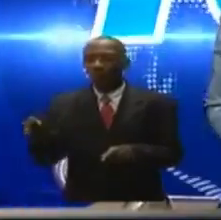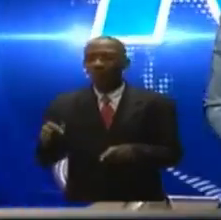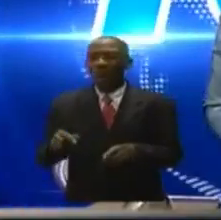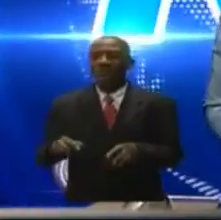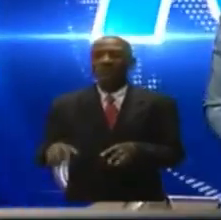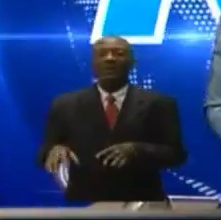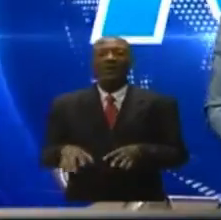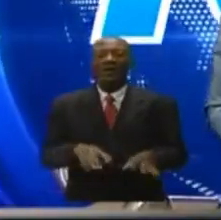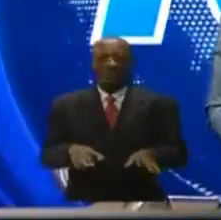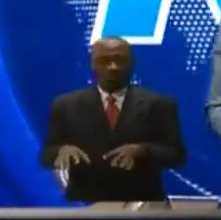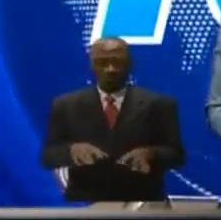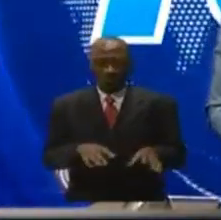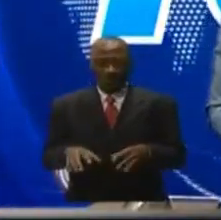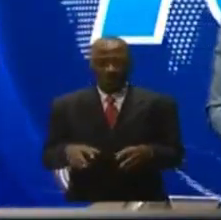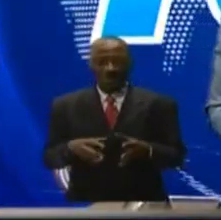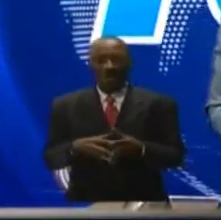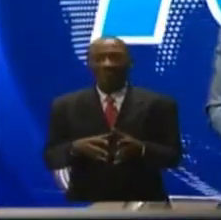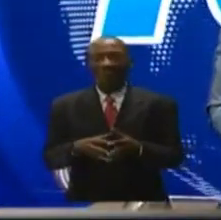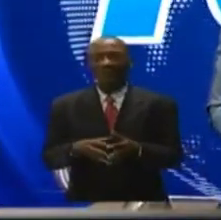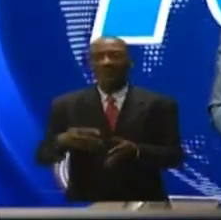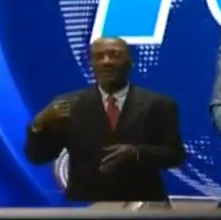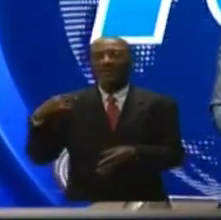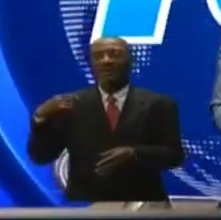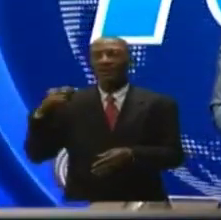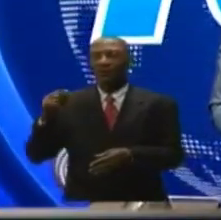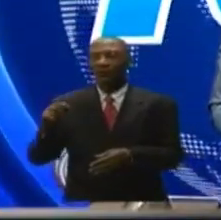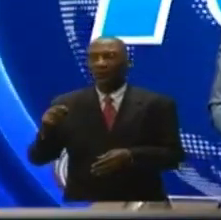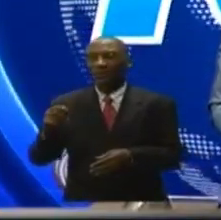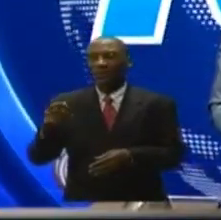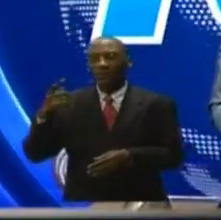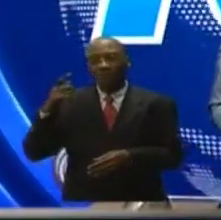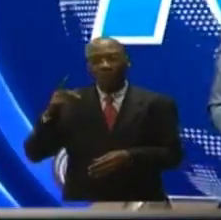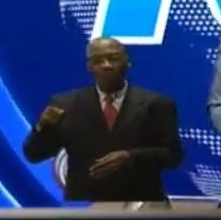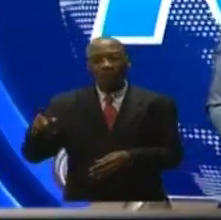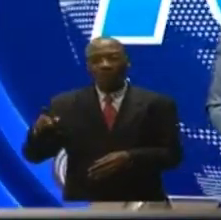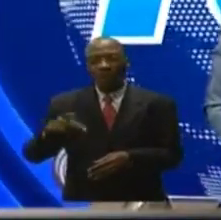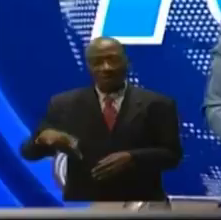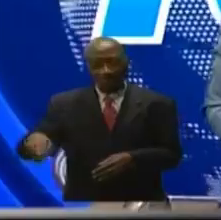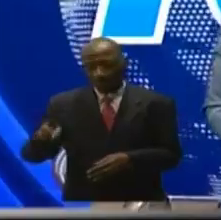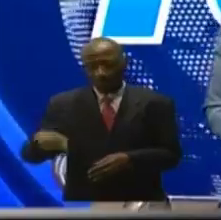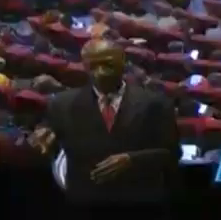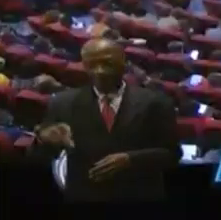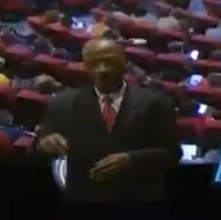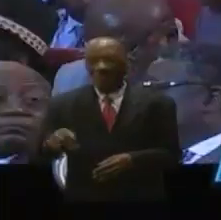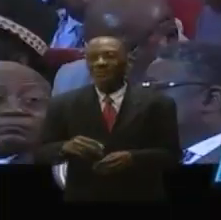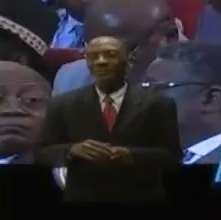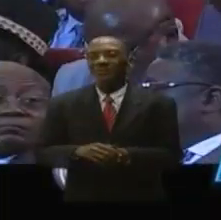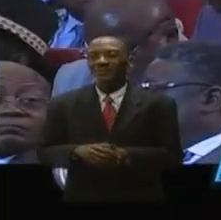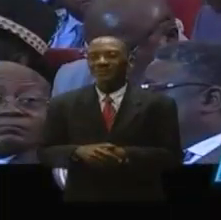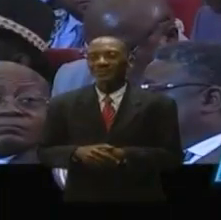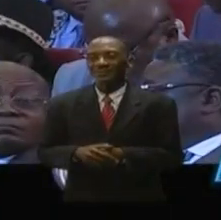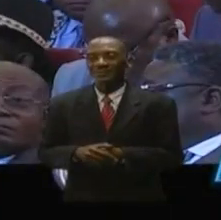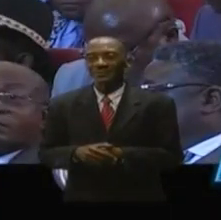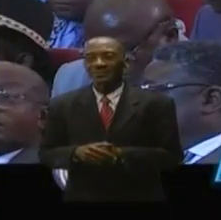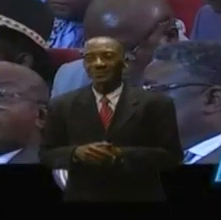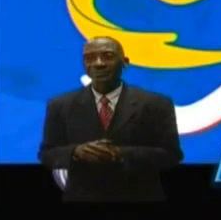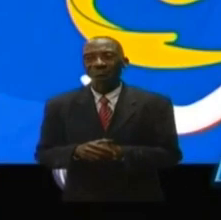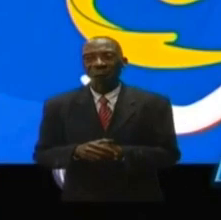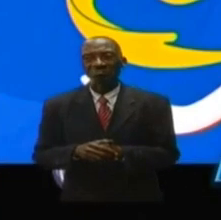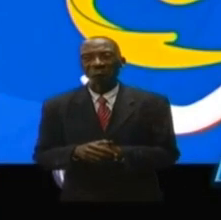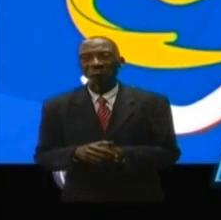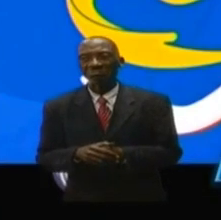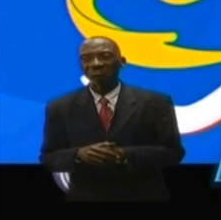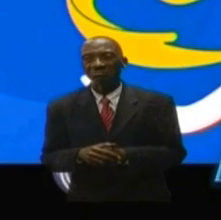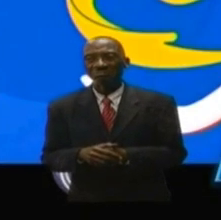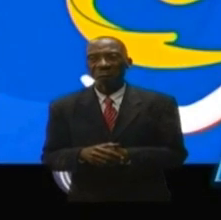et de prévention de maladies pour éradiquer la poliomyélite en RDC. Jean-Pierre Ndolo. Adopté à l'issue de cette